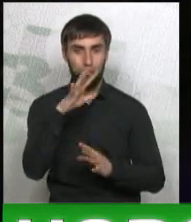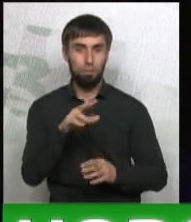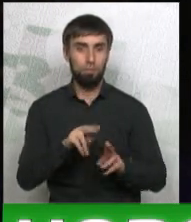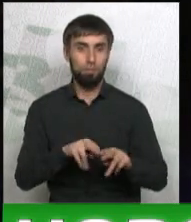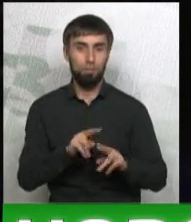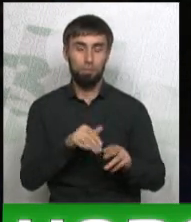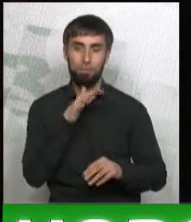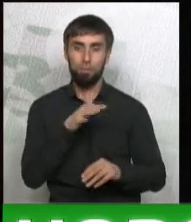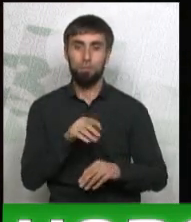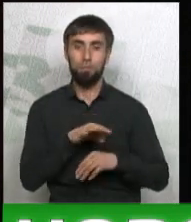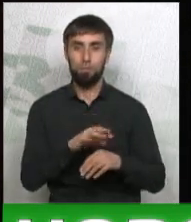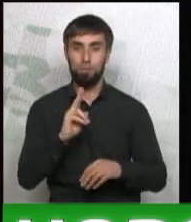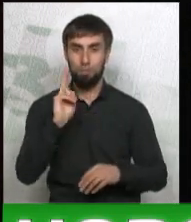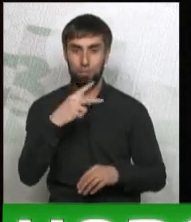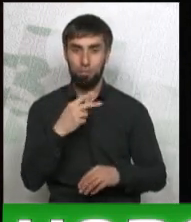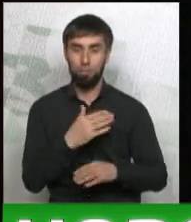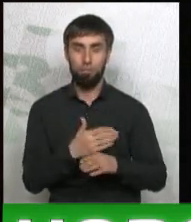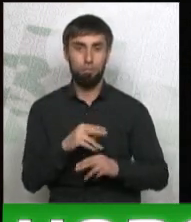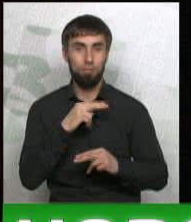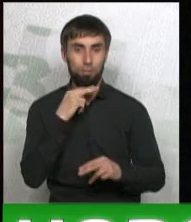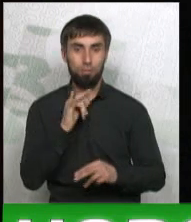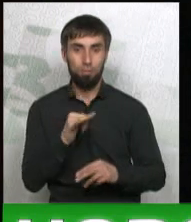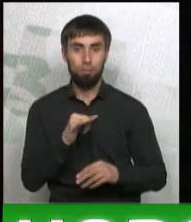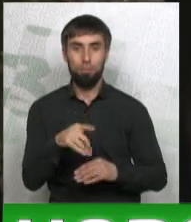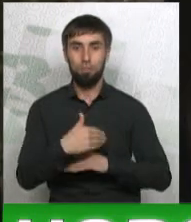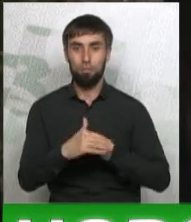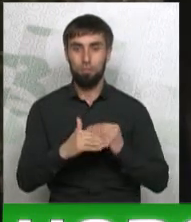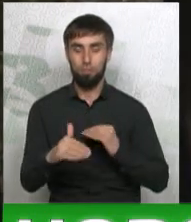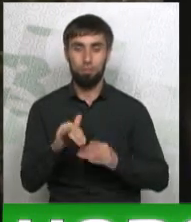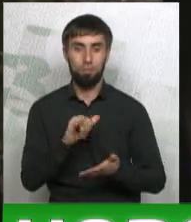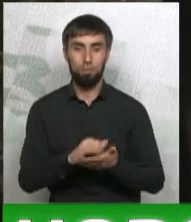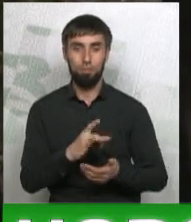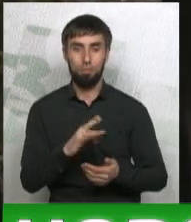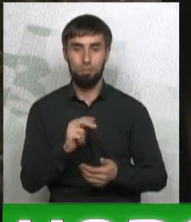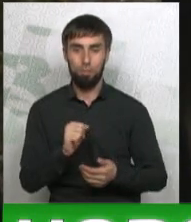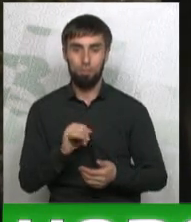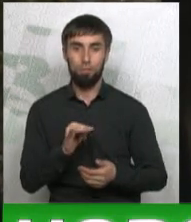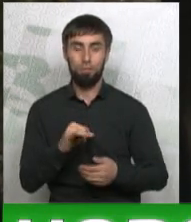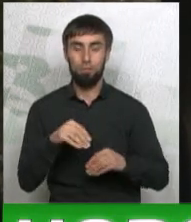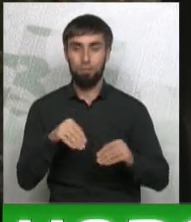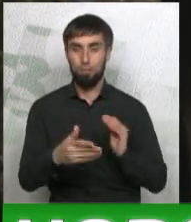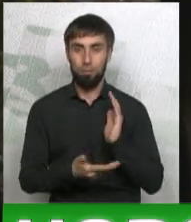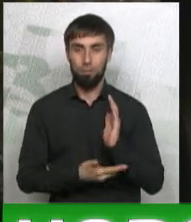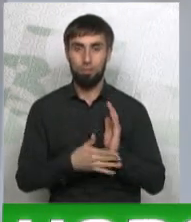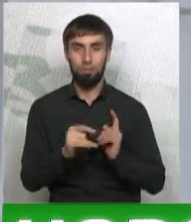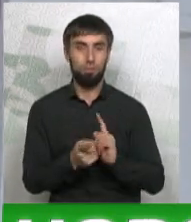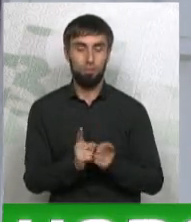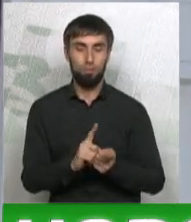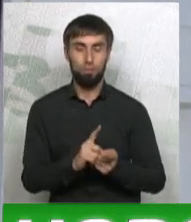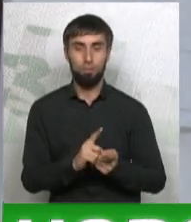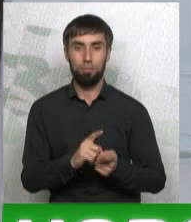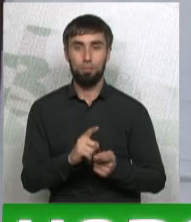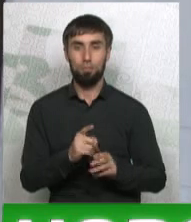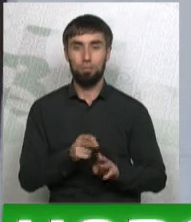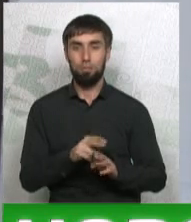длились почти 2 года. Уделили внимание и прилегающие территории. Поставили скамейки, высадили саженцы, изменили внешний